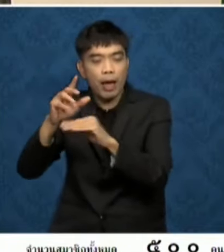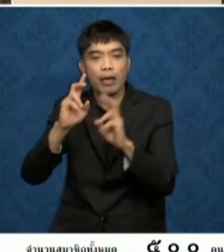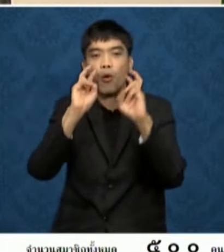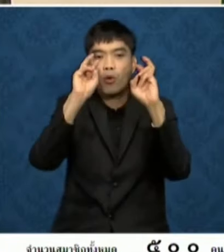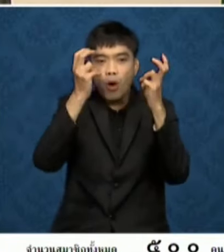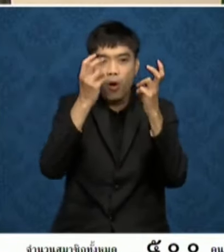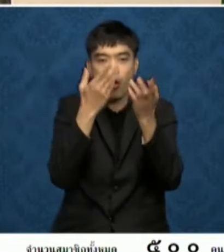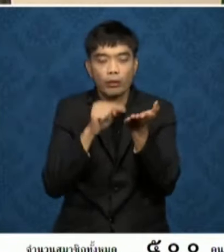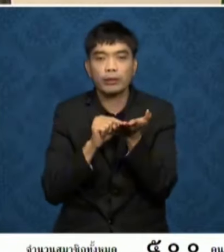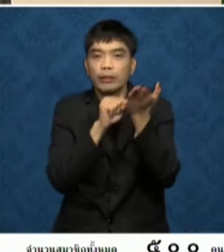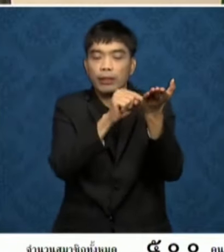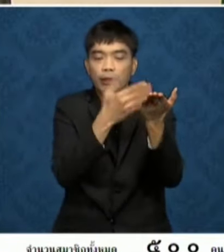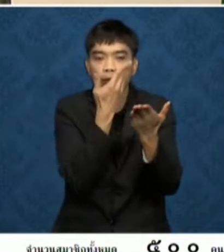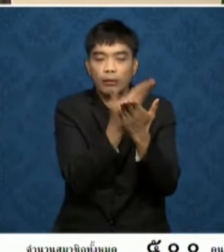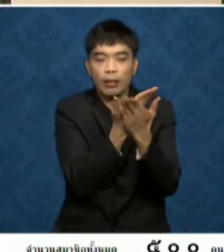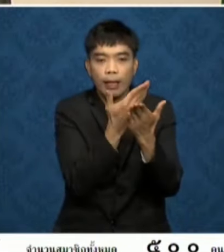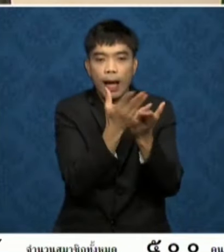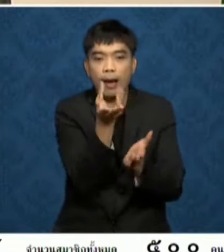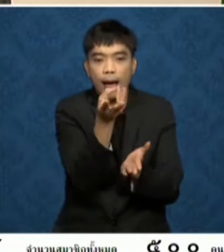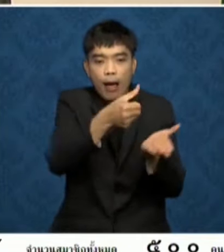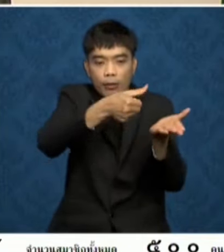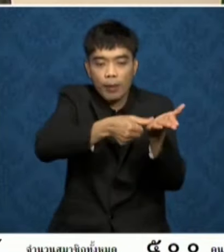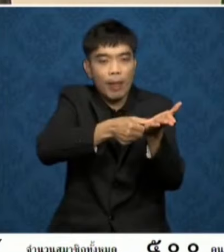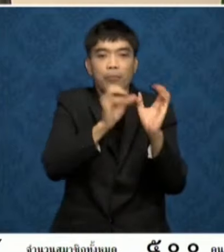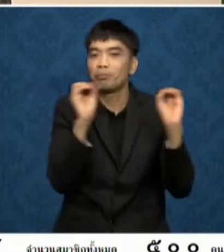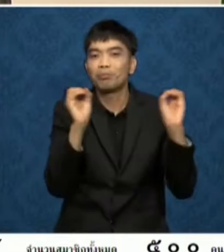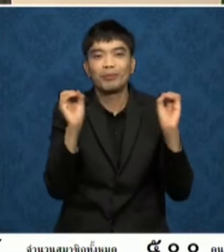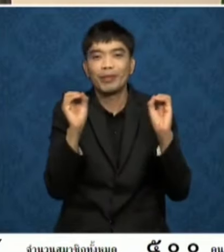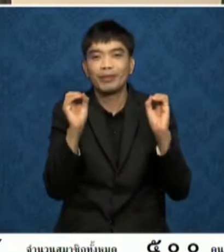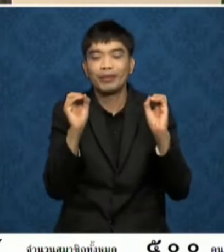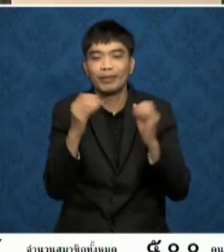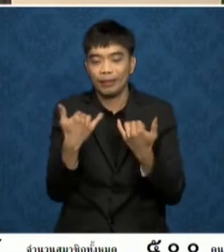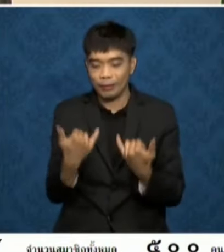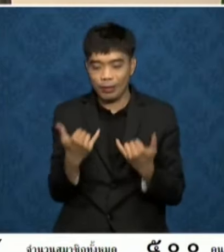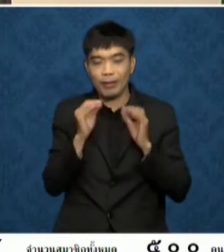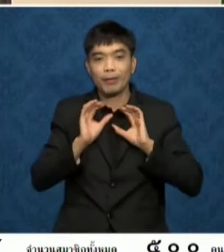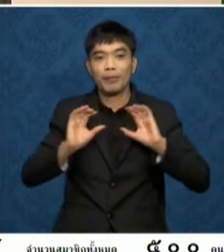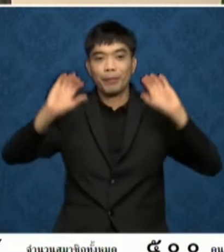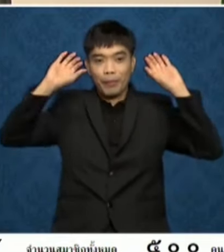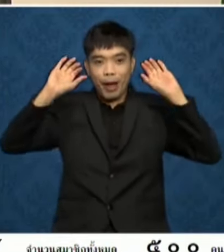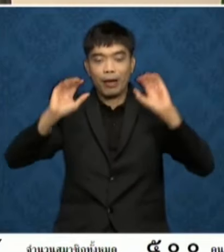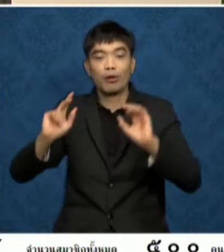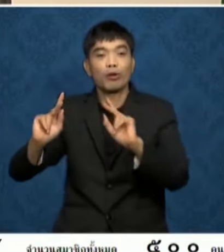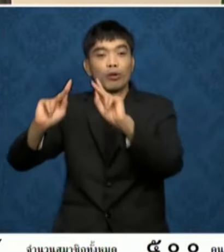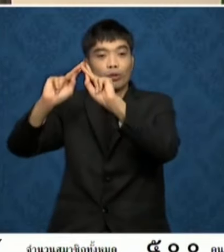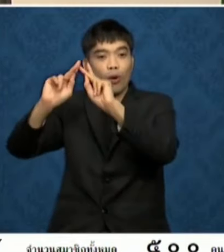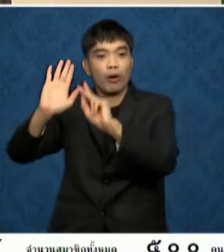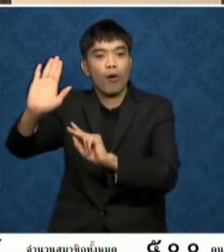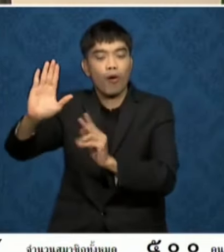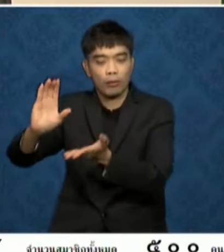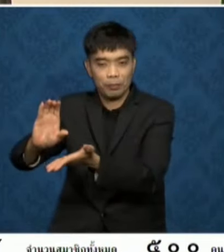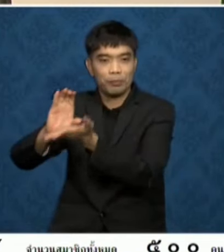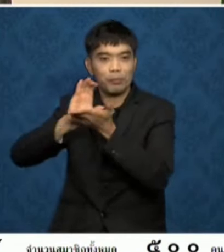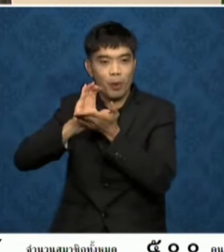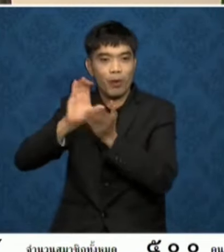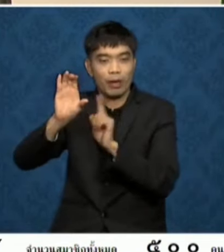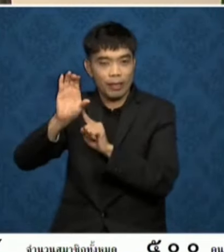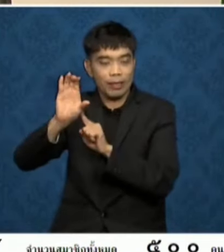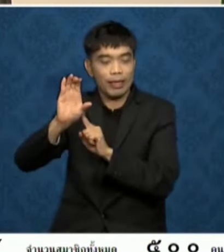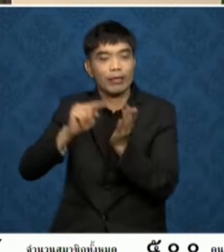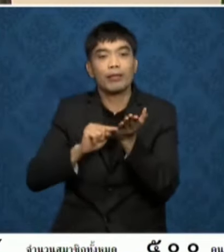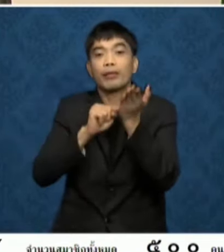นะคะก็ต้องเรียนว่าในส่วนของรัฐบาลปัจจุบันเนี่ยค่ะในการตั้งงบประมาณของกระทรวงพาณิชย์ในโดยเฉพาะในเรื่องการดูแลภา